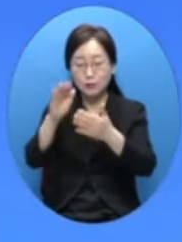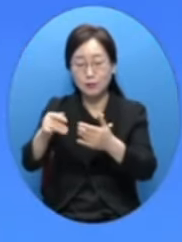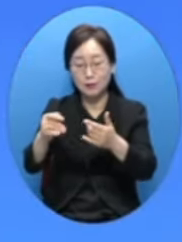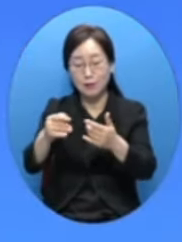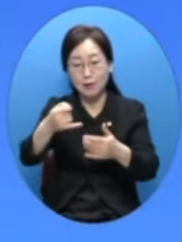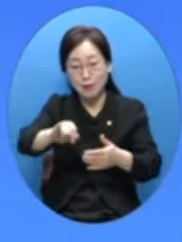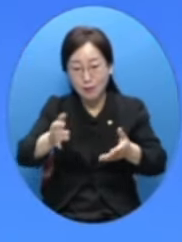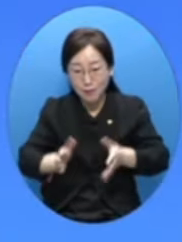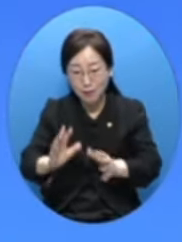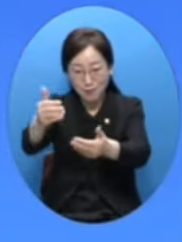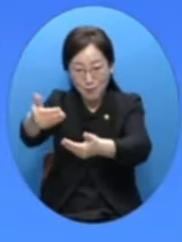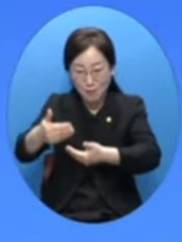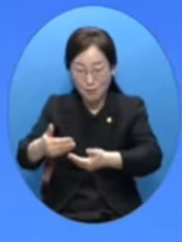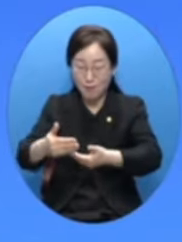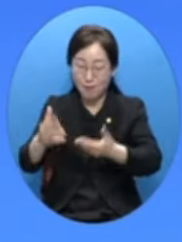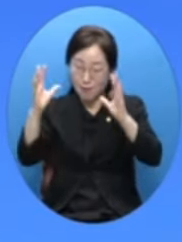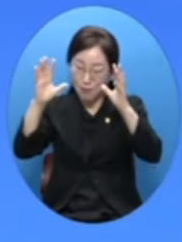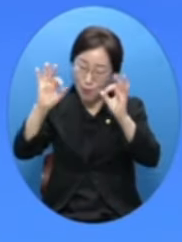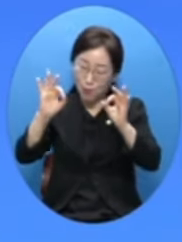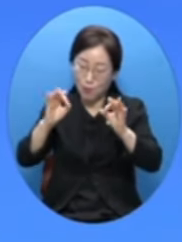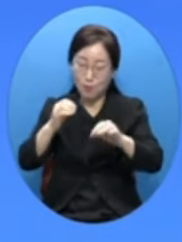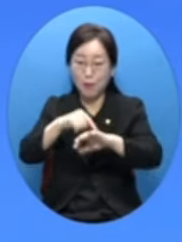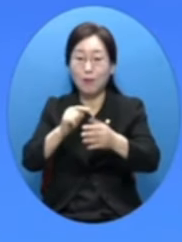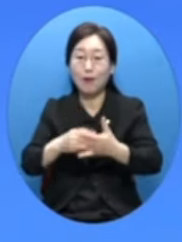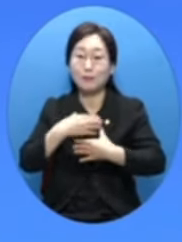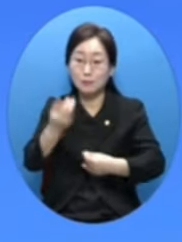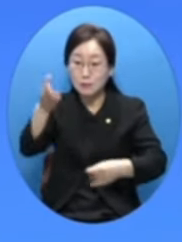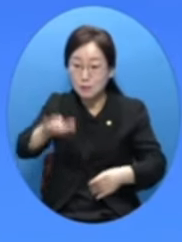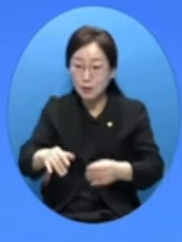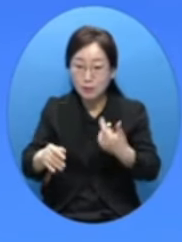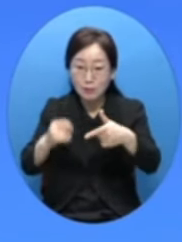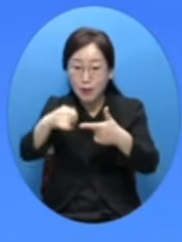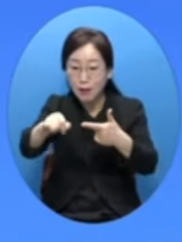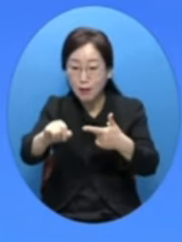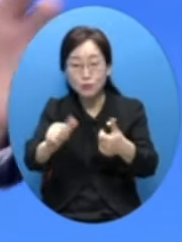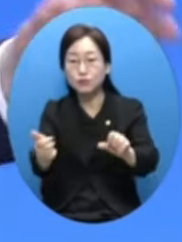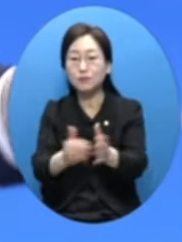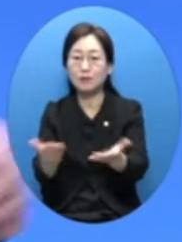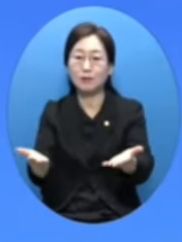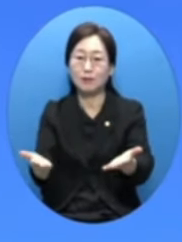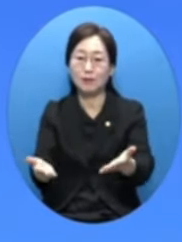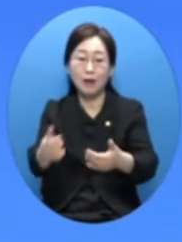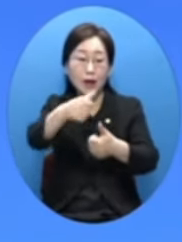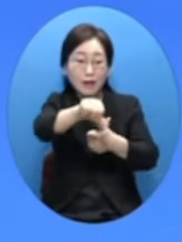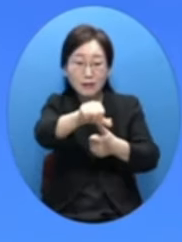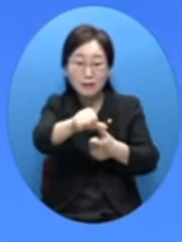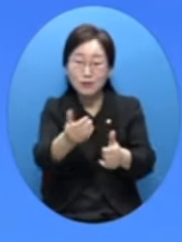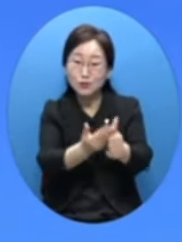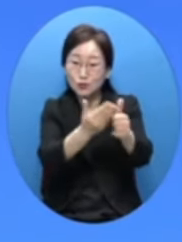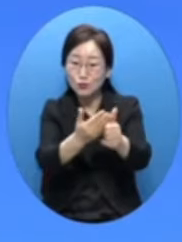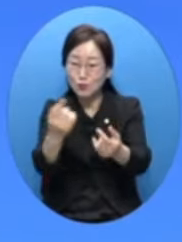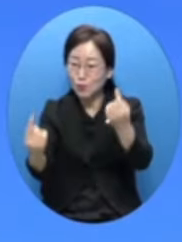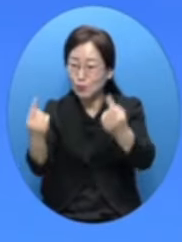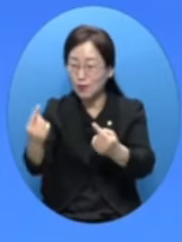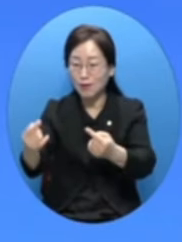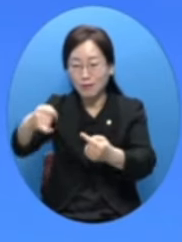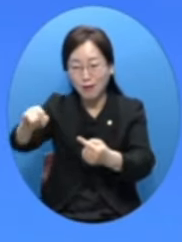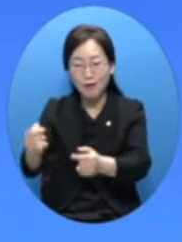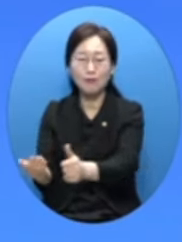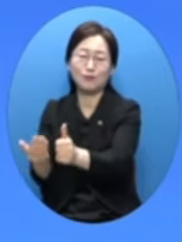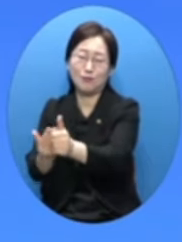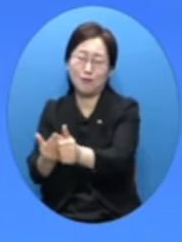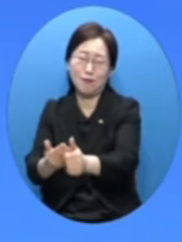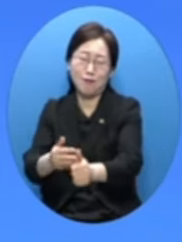유일하게 위로를 받았는데 그 딸이 또 세상을 떠났어요. 여러분, 딸을 키워보신 분은 알 거예요. 아들 열 키우는 것보다 딸 하나 키우는 게 얼마나 그 재롱덩이고,